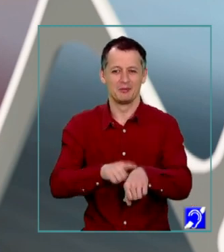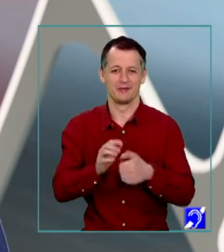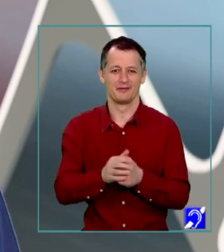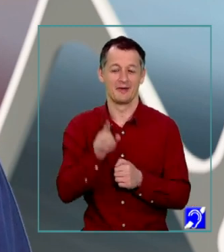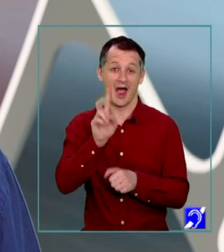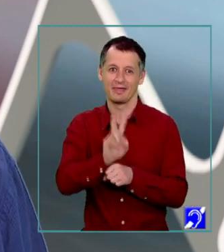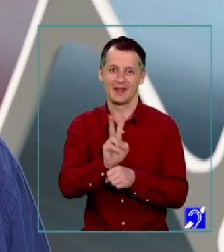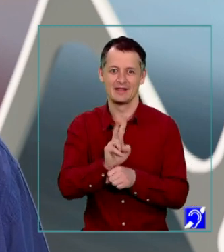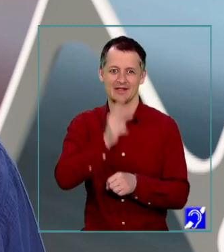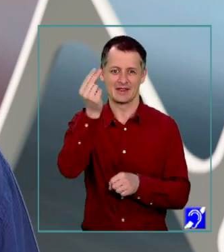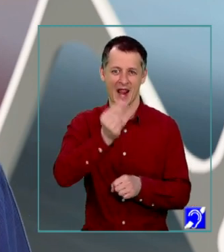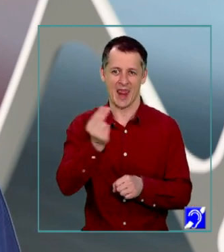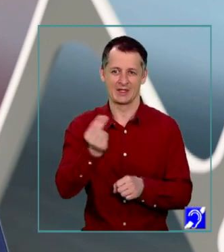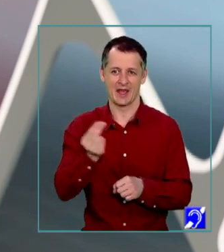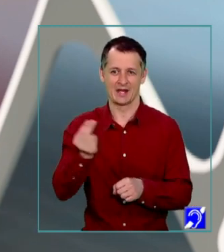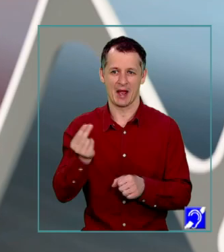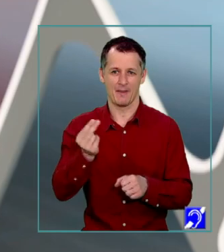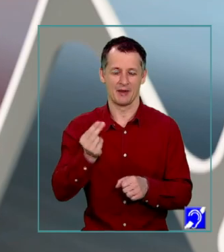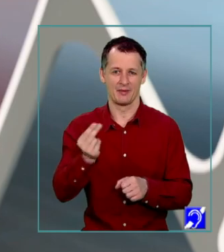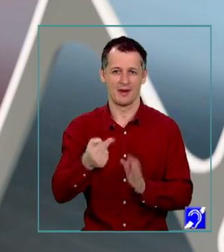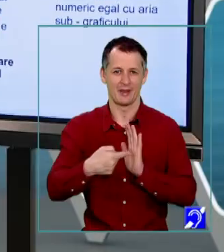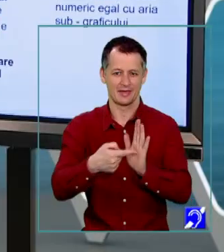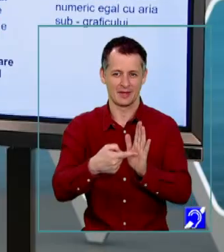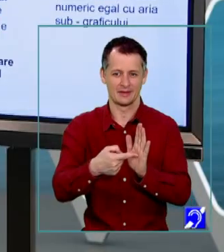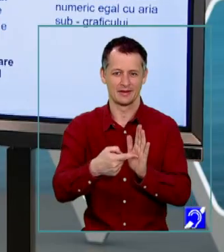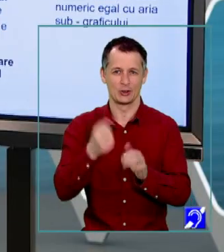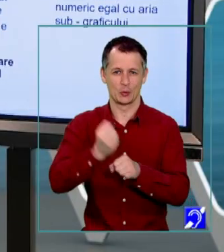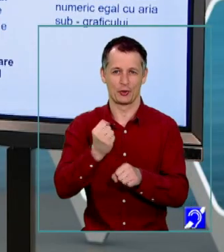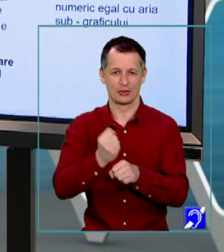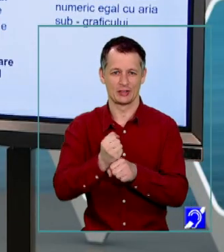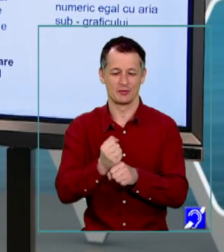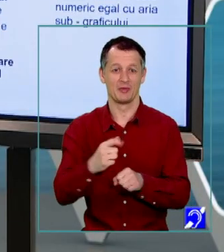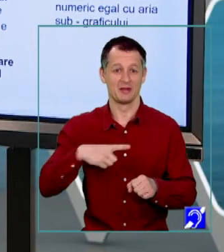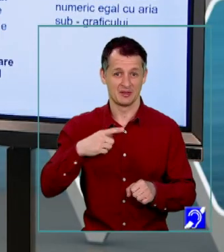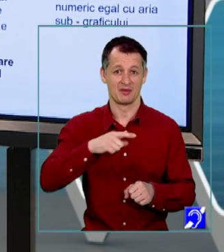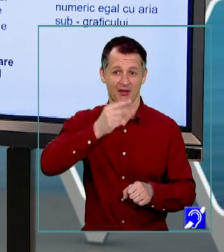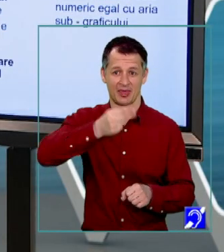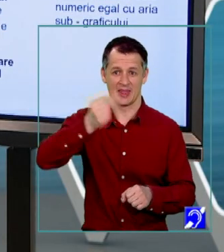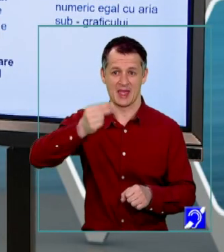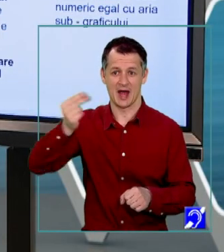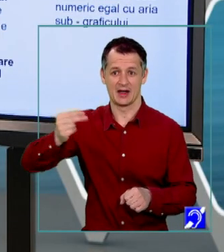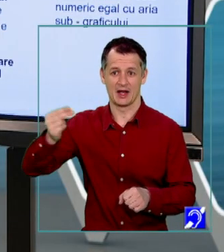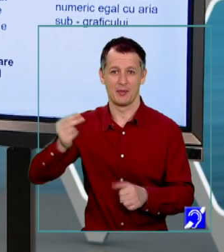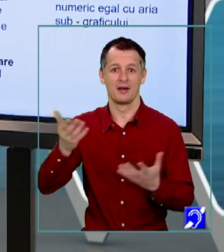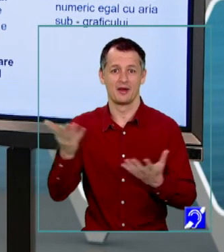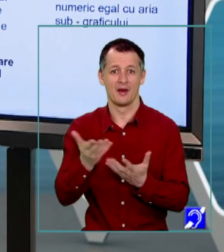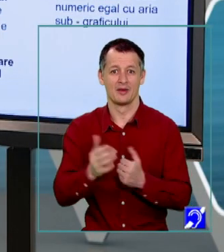diagrama, la coordonatele diagramei în care este prezentat procesul. Sunt diagrame în care, în loc de